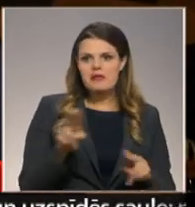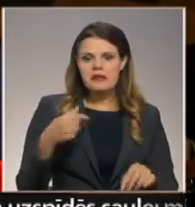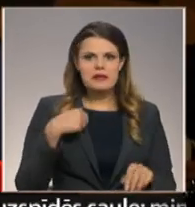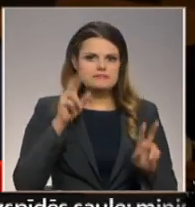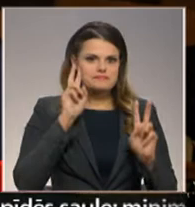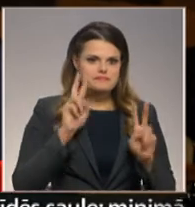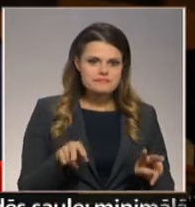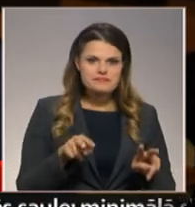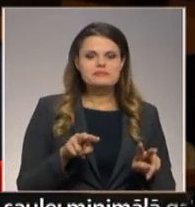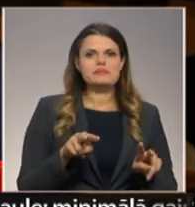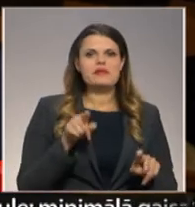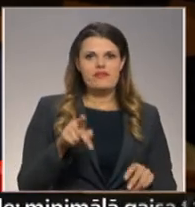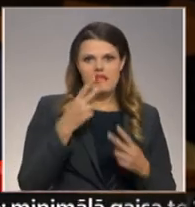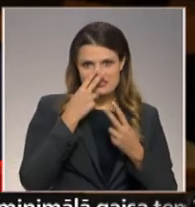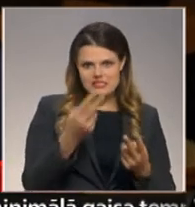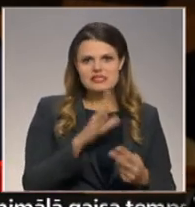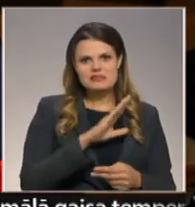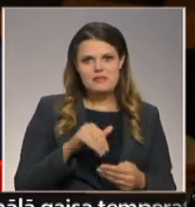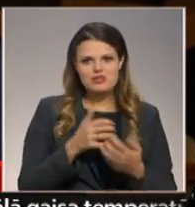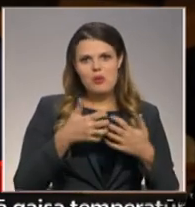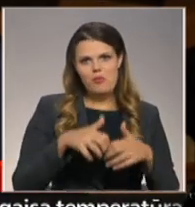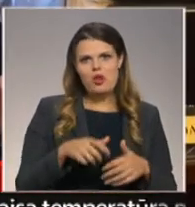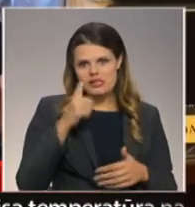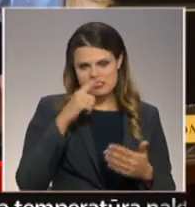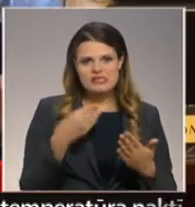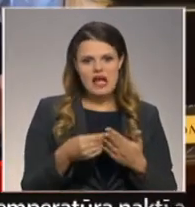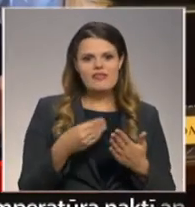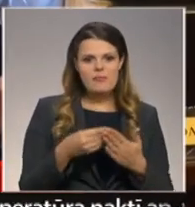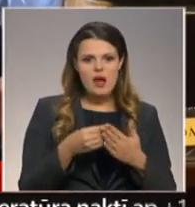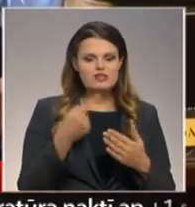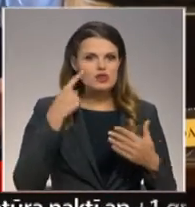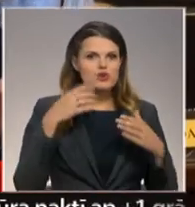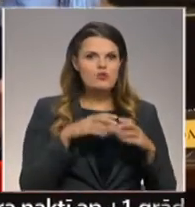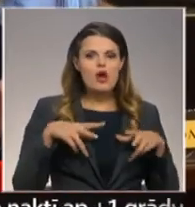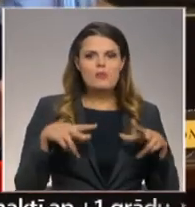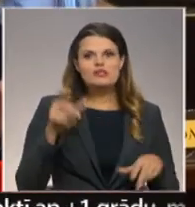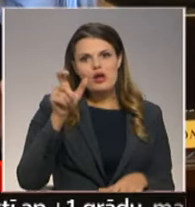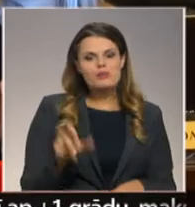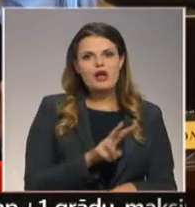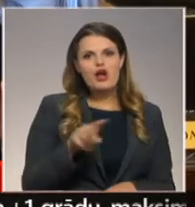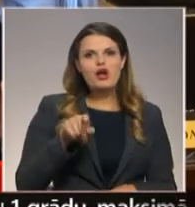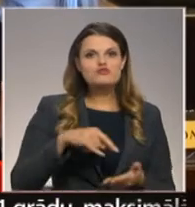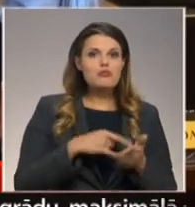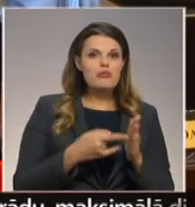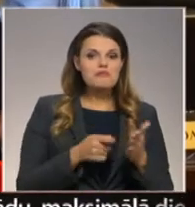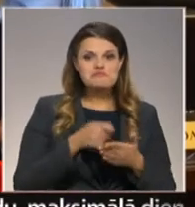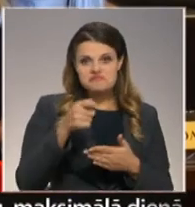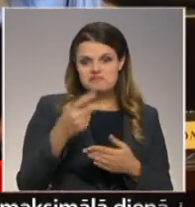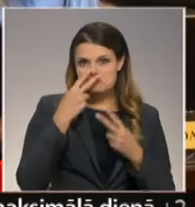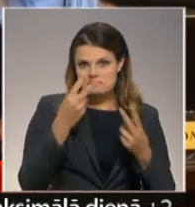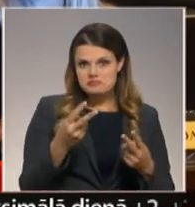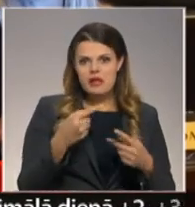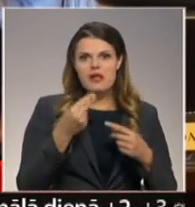nevaru jums pateikt, tas izskatās pēc tīras politiskās izreikināšanas. Domas priekšsētājs, kurš esot šī projekta iesniedzējs, uzskata, ka